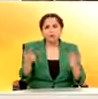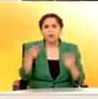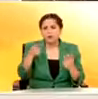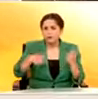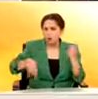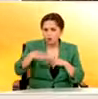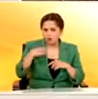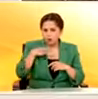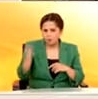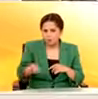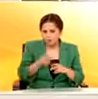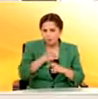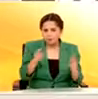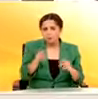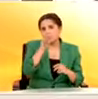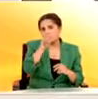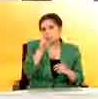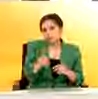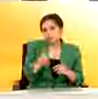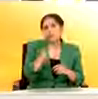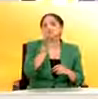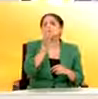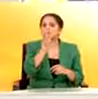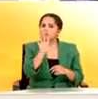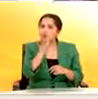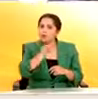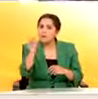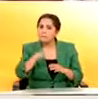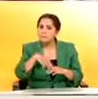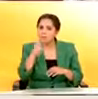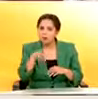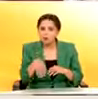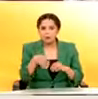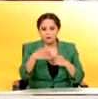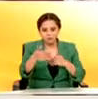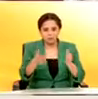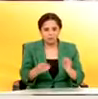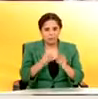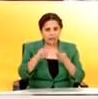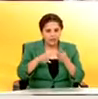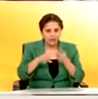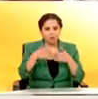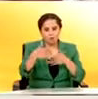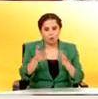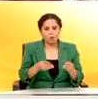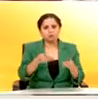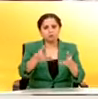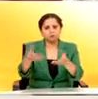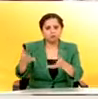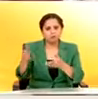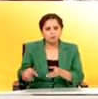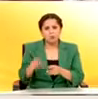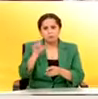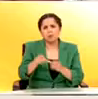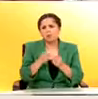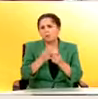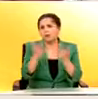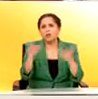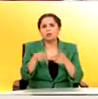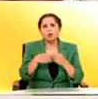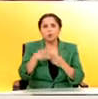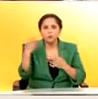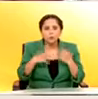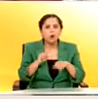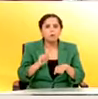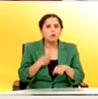भी 2.25 लाख से ज्यादा बी बॉक्सेस लोगों में बांटे हैं। इससे हजारों लोगों को रोजगार के नए